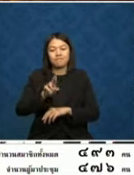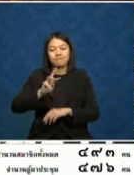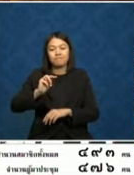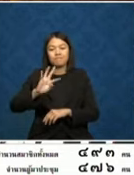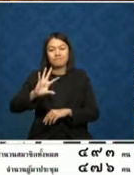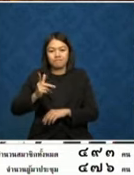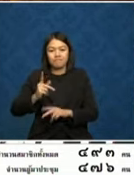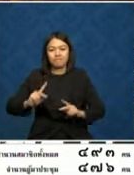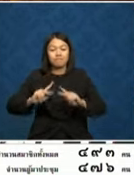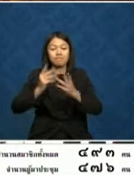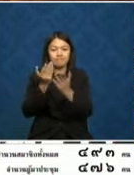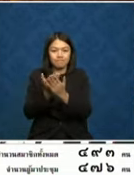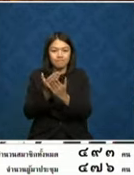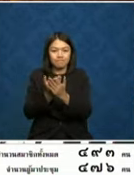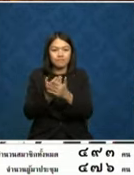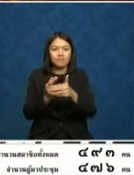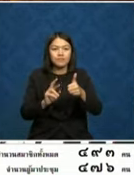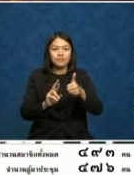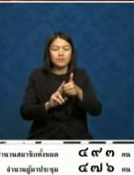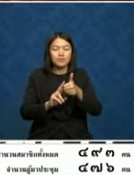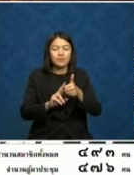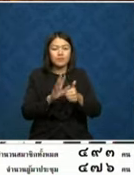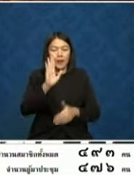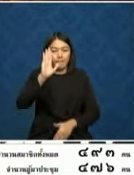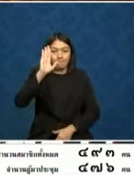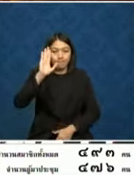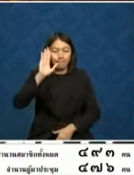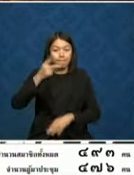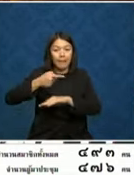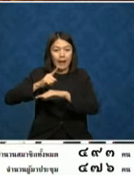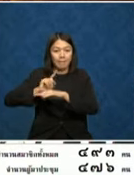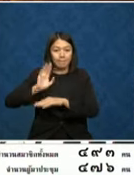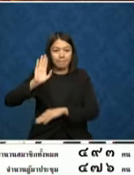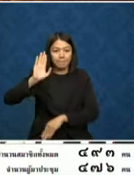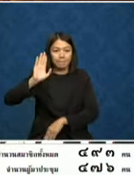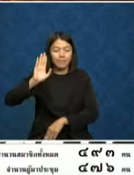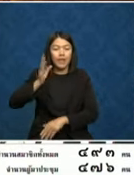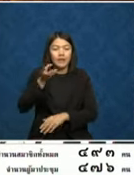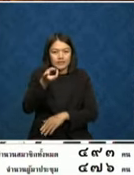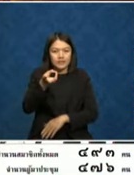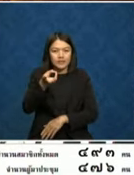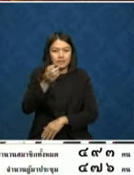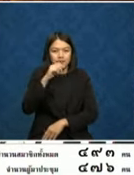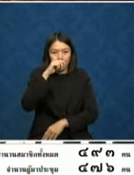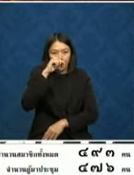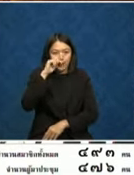ลังในฐานะรอง ท่านประธานครับท่านประธานครับท่านประธานครับขออนุญาตครับ